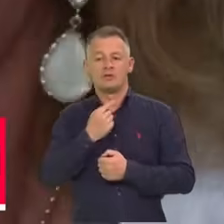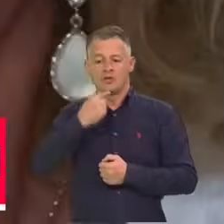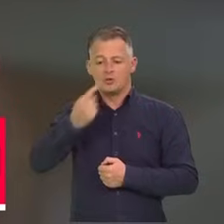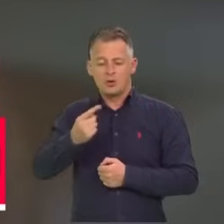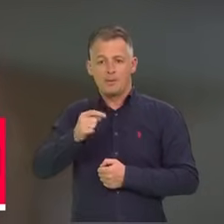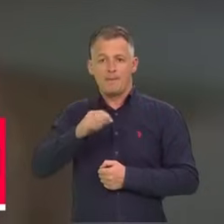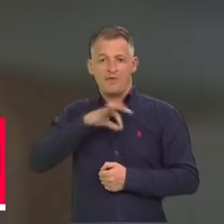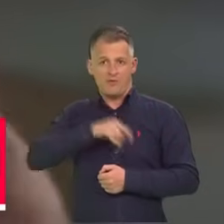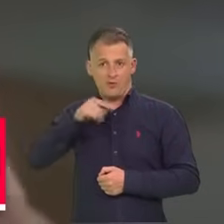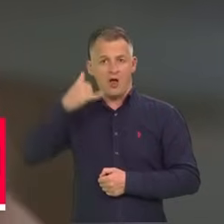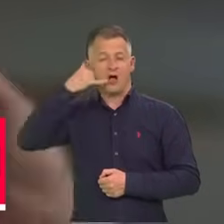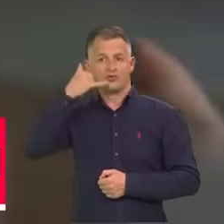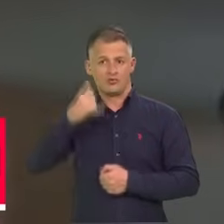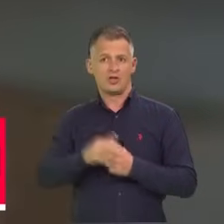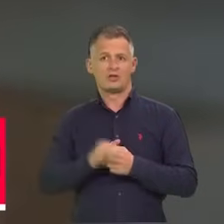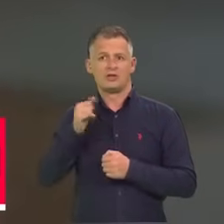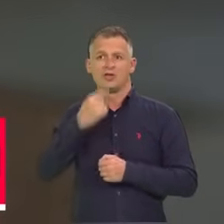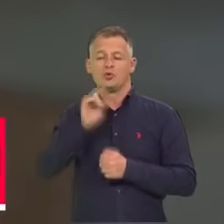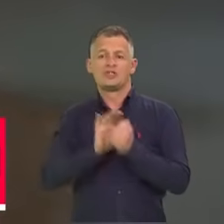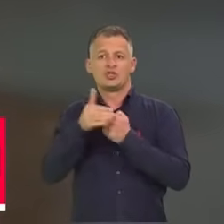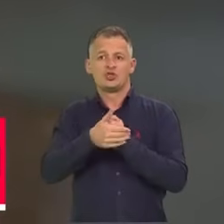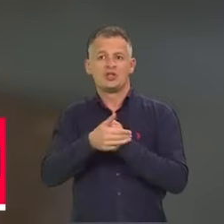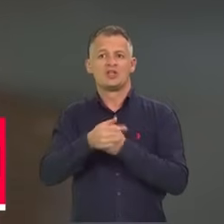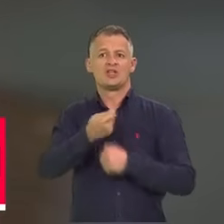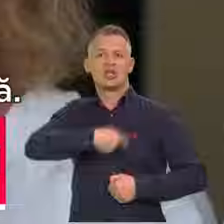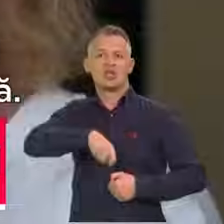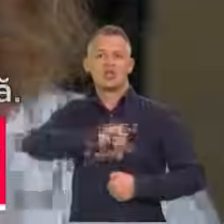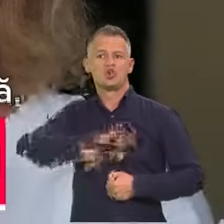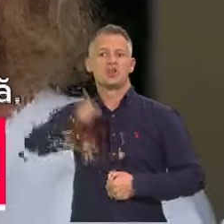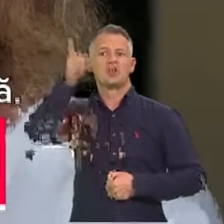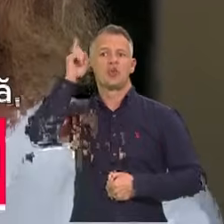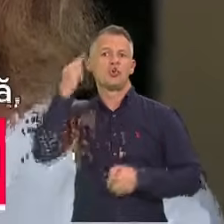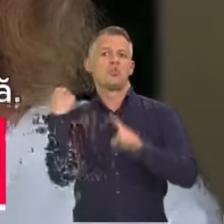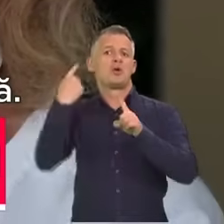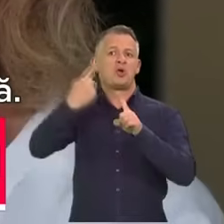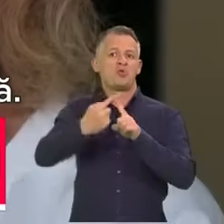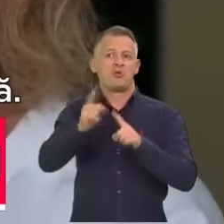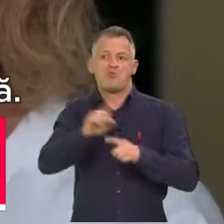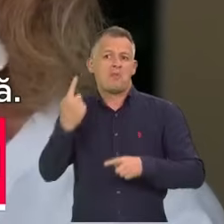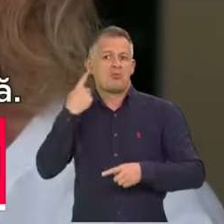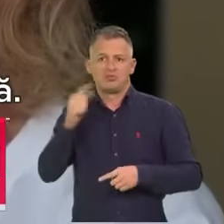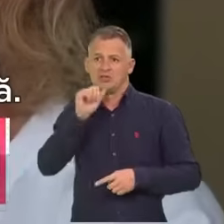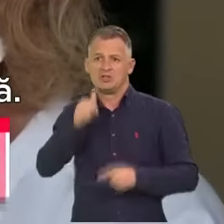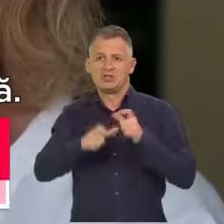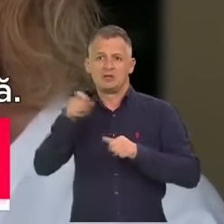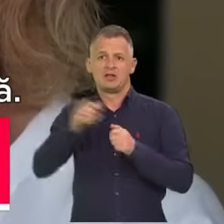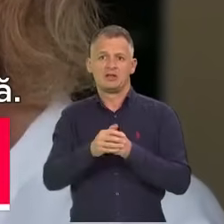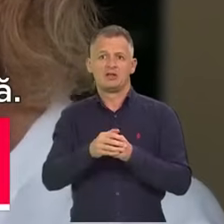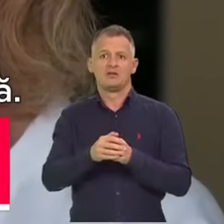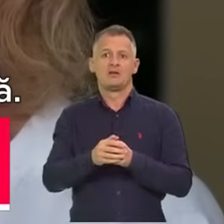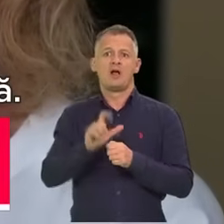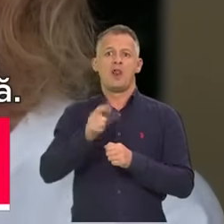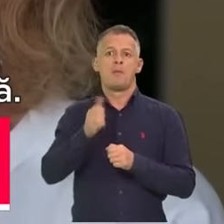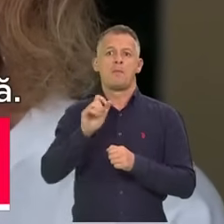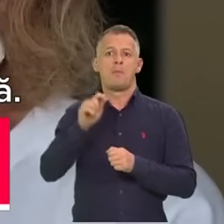a sunat-o în timpul atacului și a spus că se ascunde de teroriști. De atunci nu a mai auzit de el. Almog, if you see me, I want you to